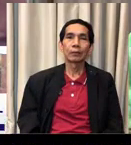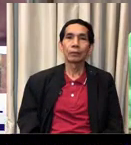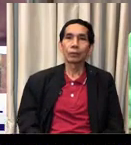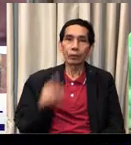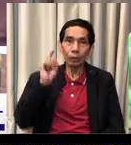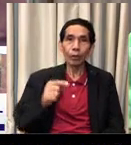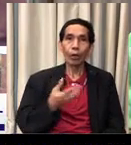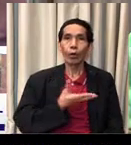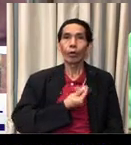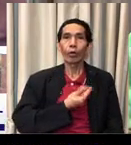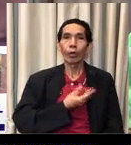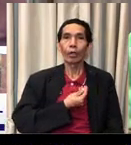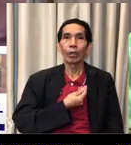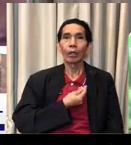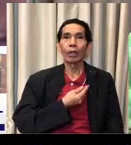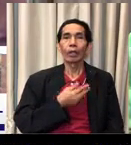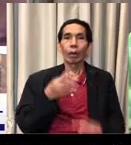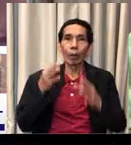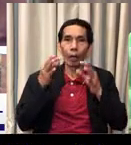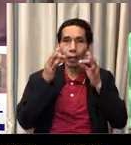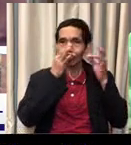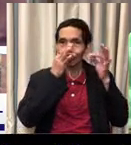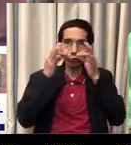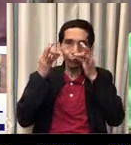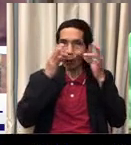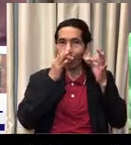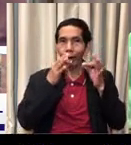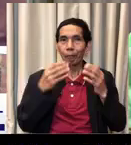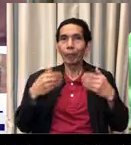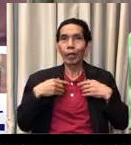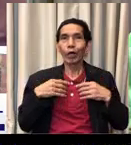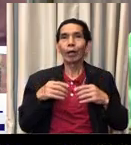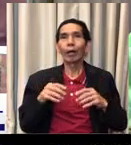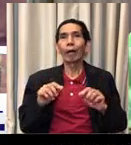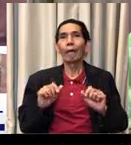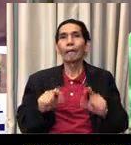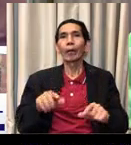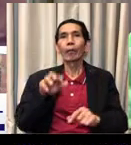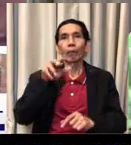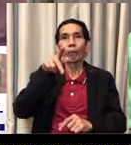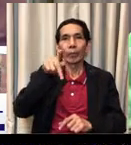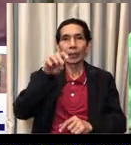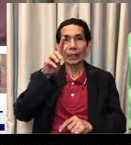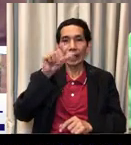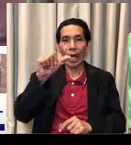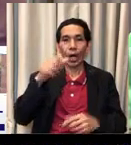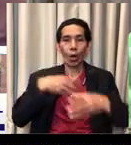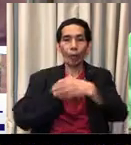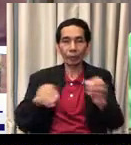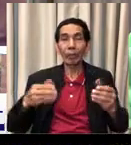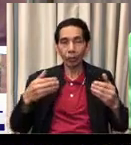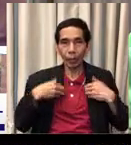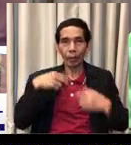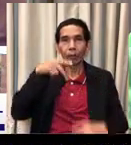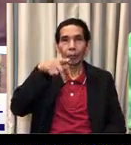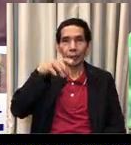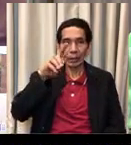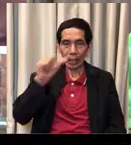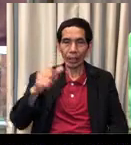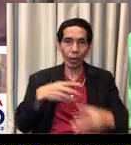dapat ng kabahan ang mga tulak. Meron na po tayong PDEA office sa Maynila.